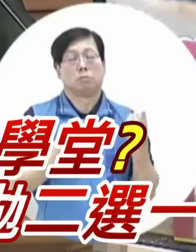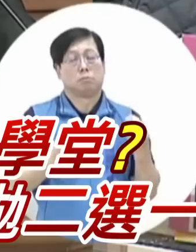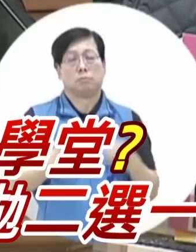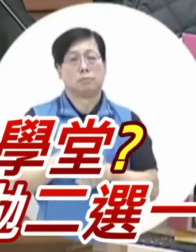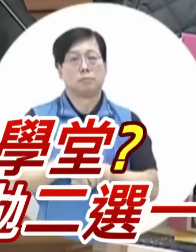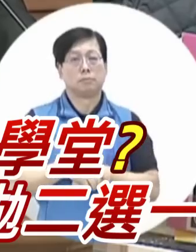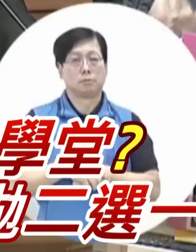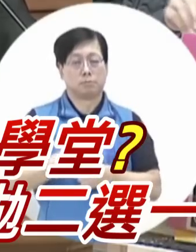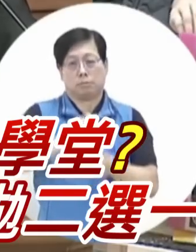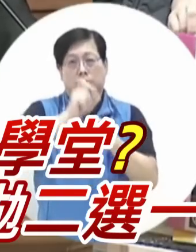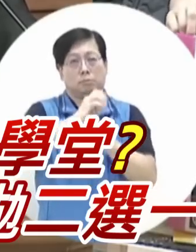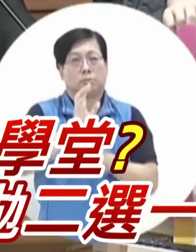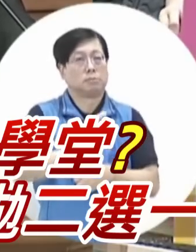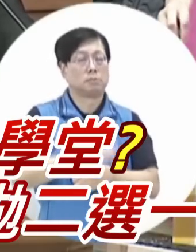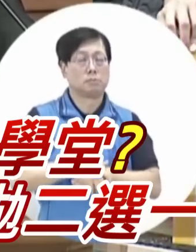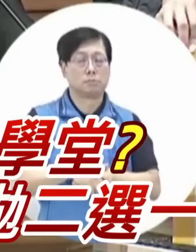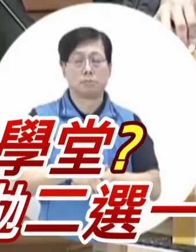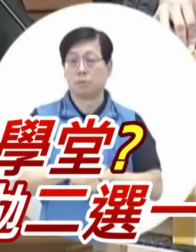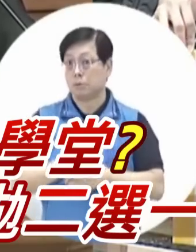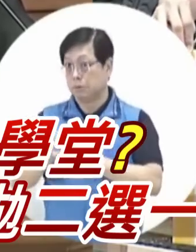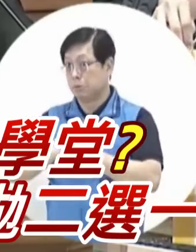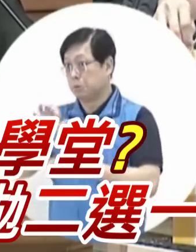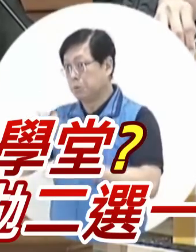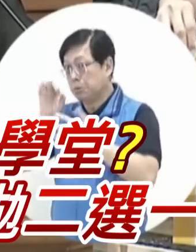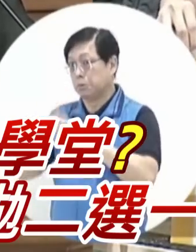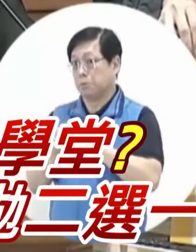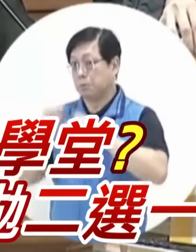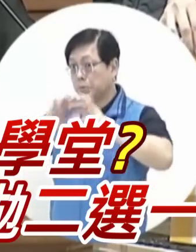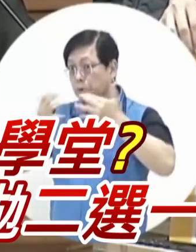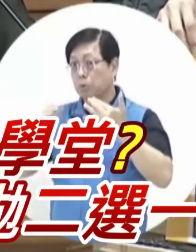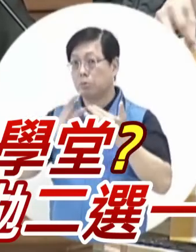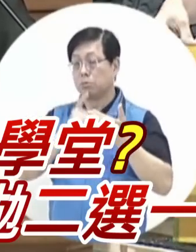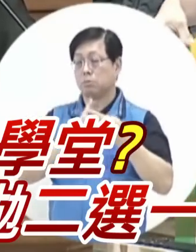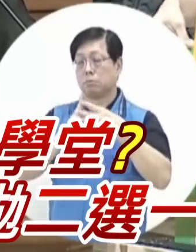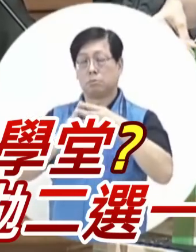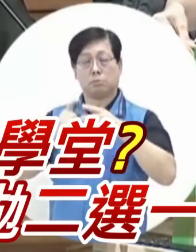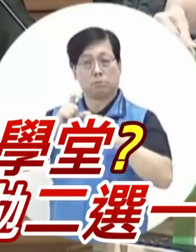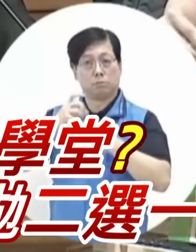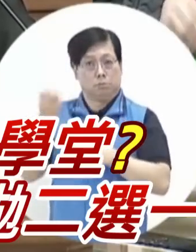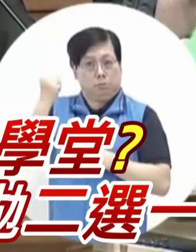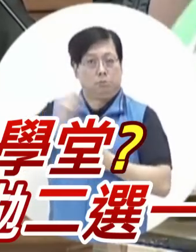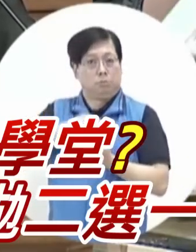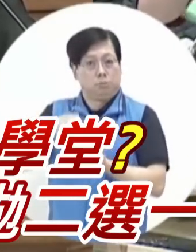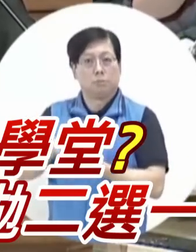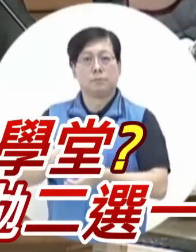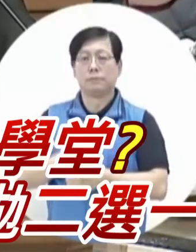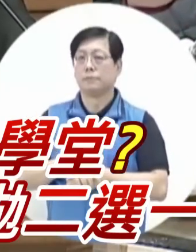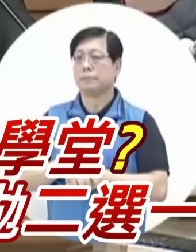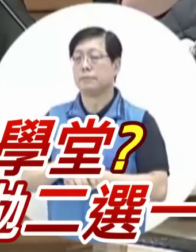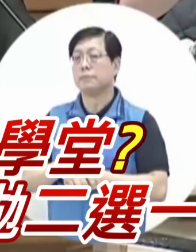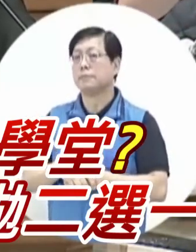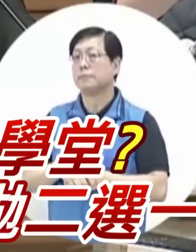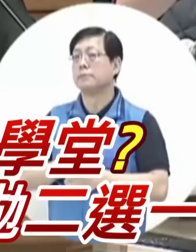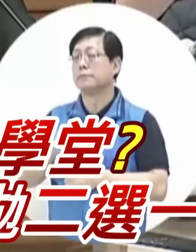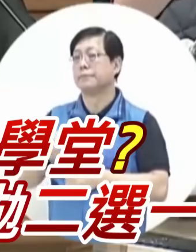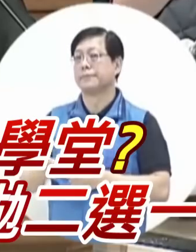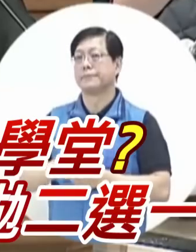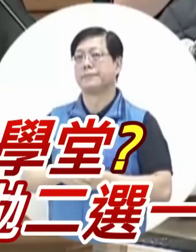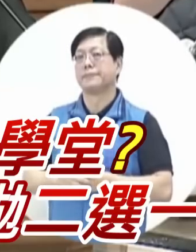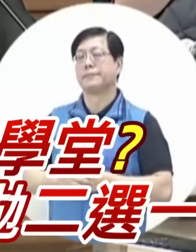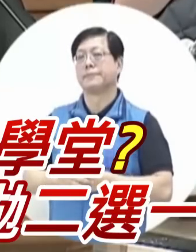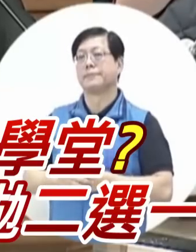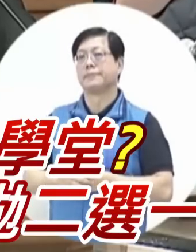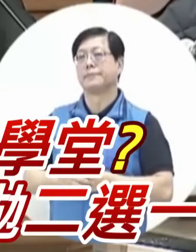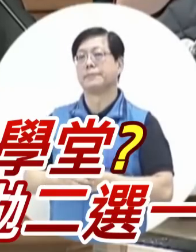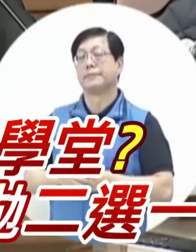关系，你昨天有提到说中华民国是主权独立的国家哈，来看看下一题哈。那这个